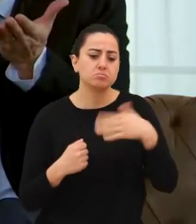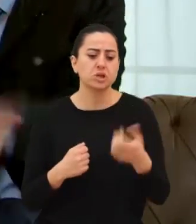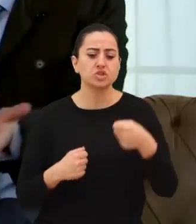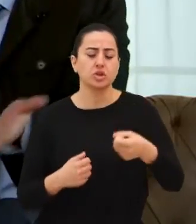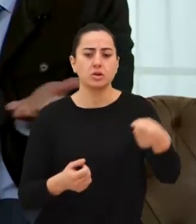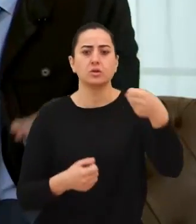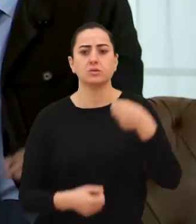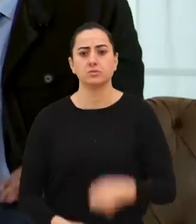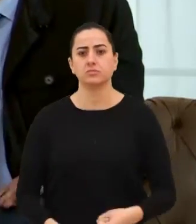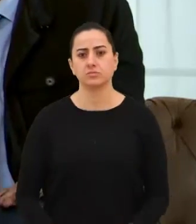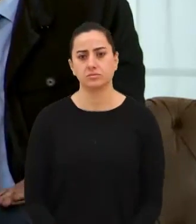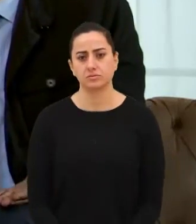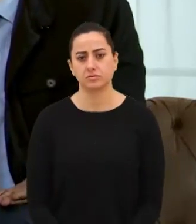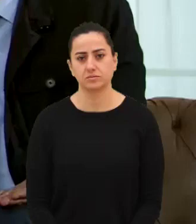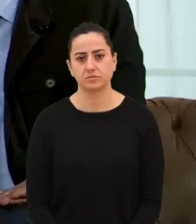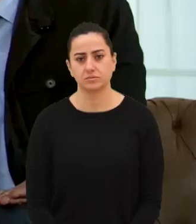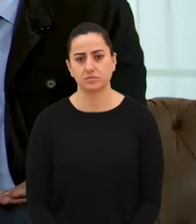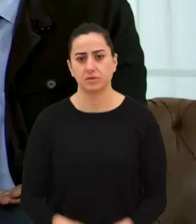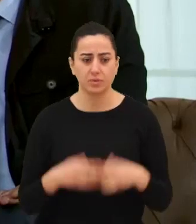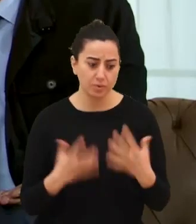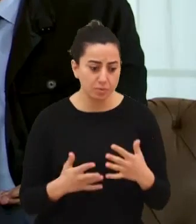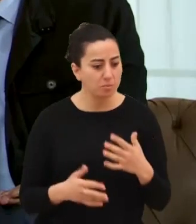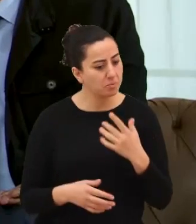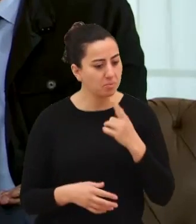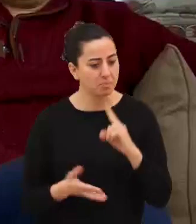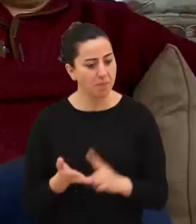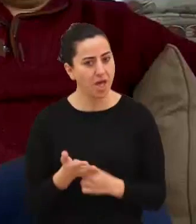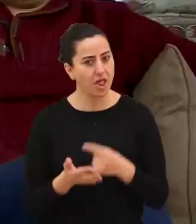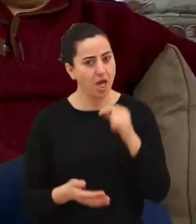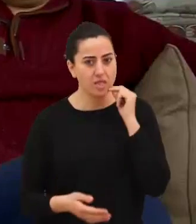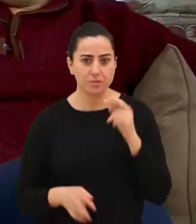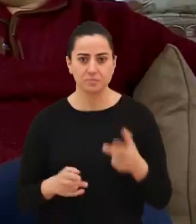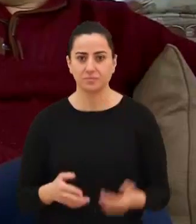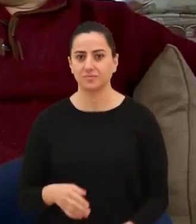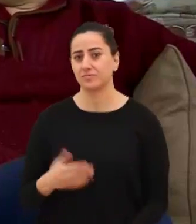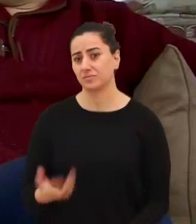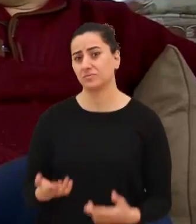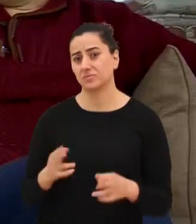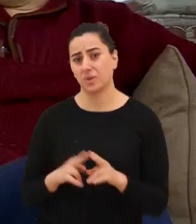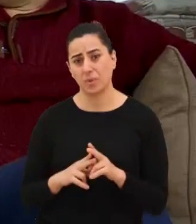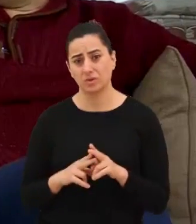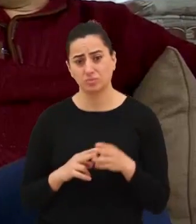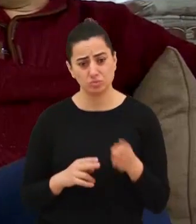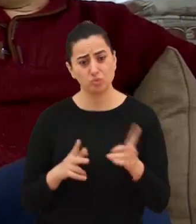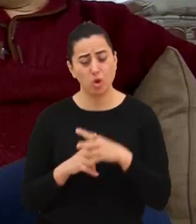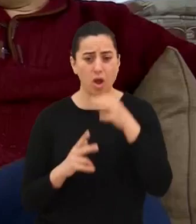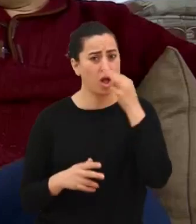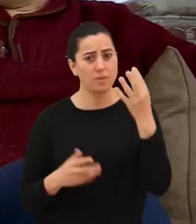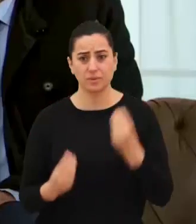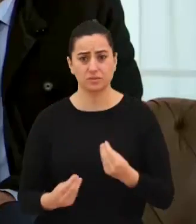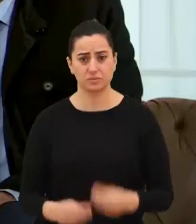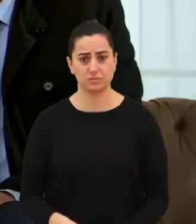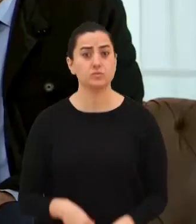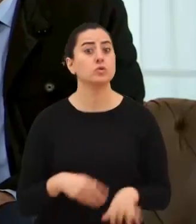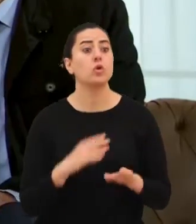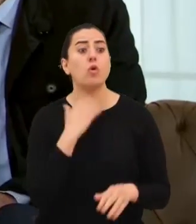dolusu para alıp gelmişim. Ballı adamsın ve selam. Ya Kemal Bey, acaba polise mi haber versek?